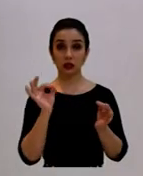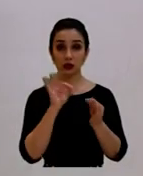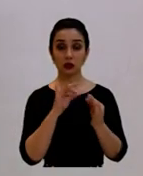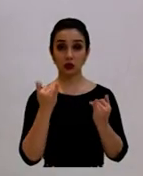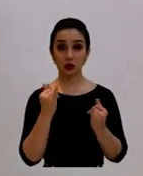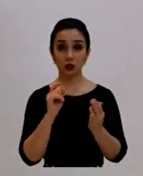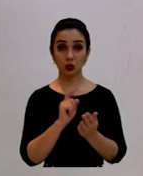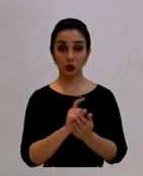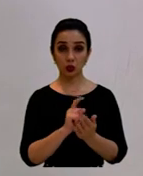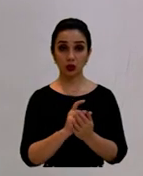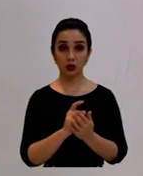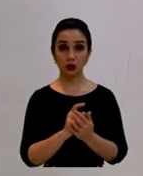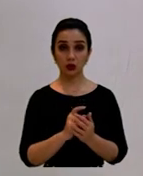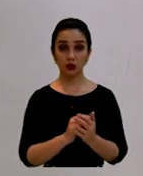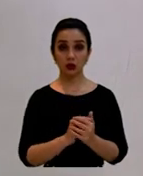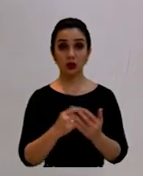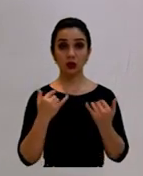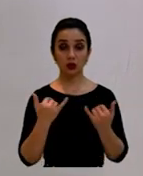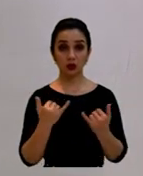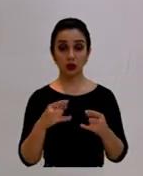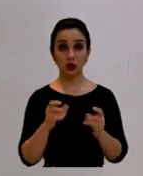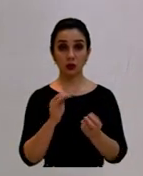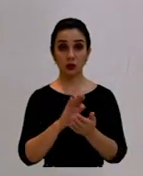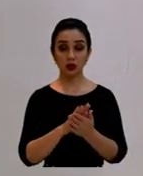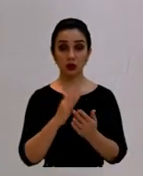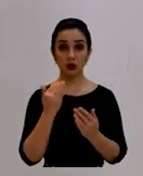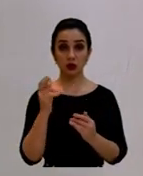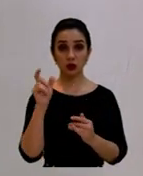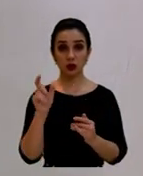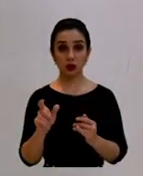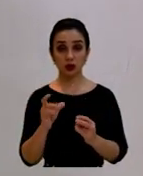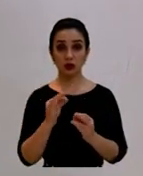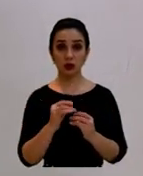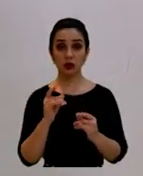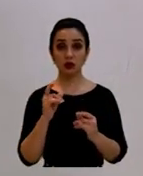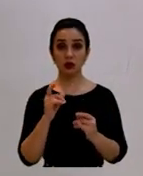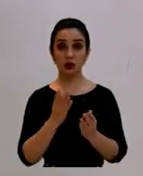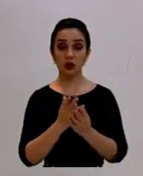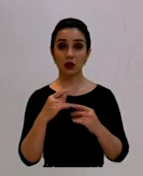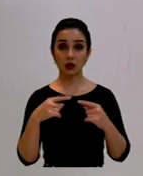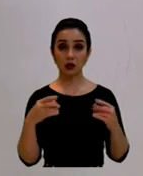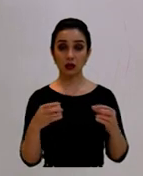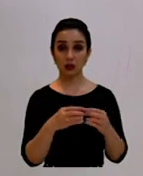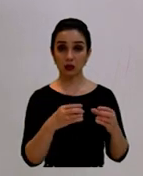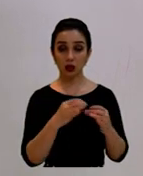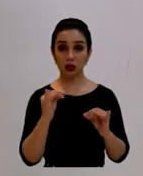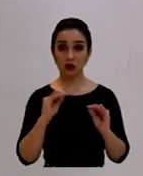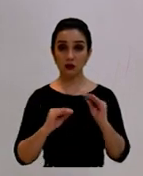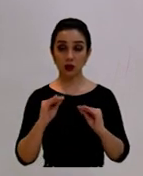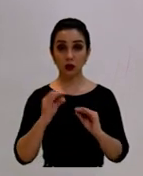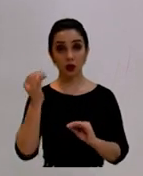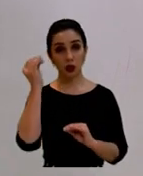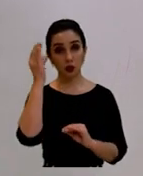Целью нашего урока сегодня познакомиться с человеческими расами, а также